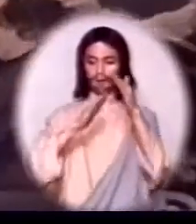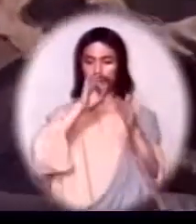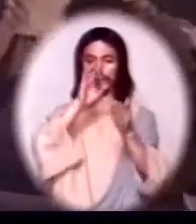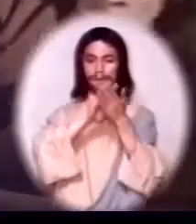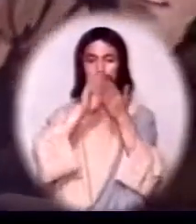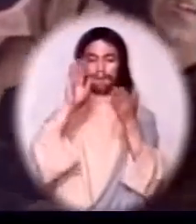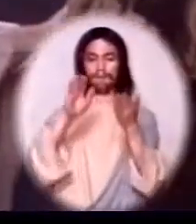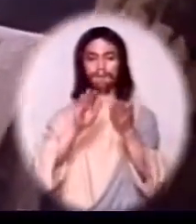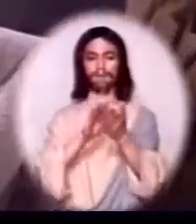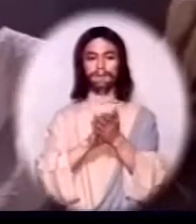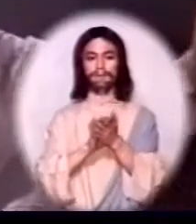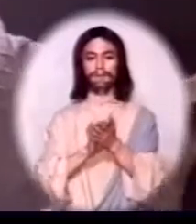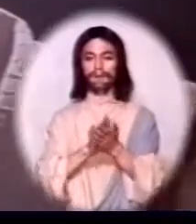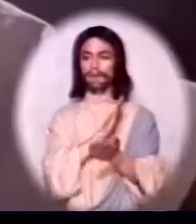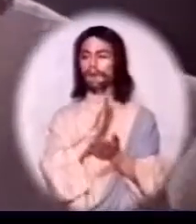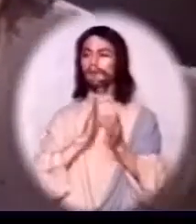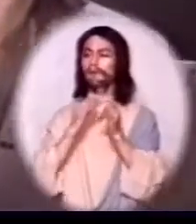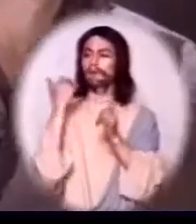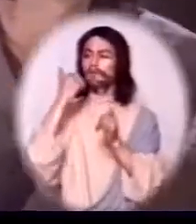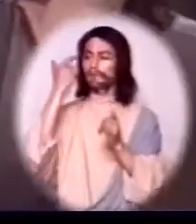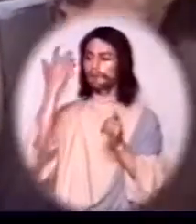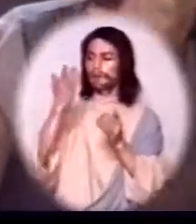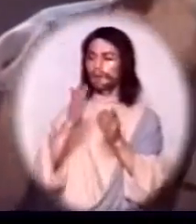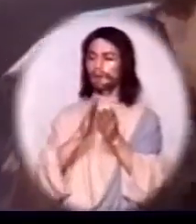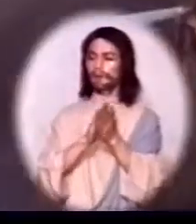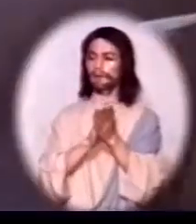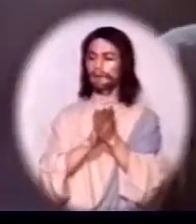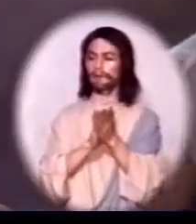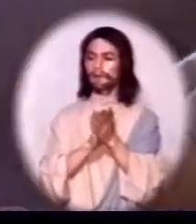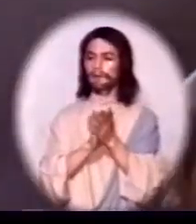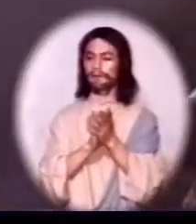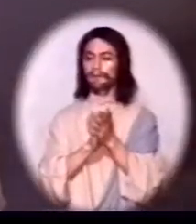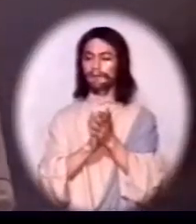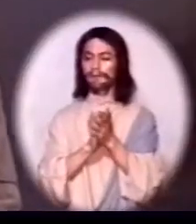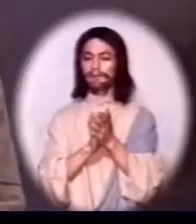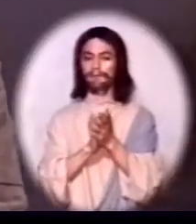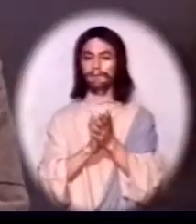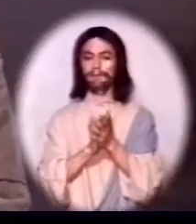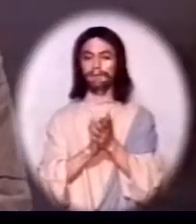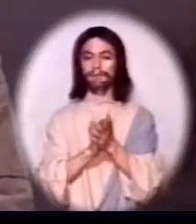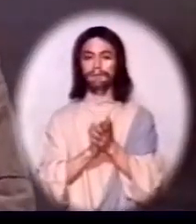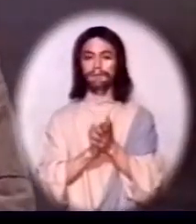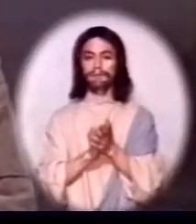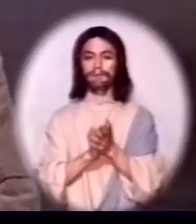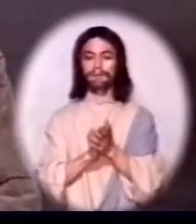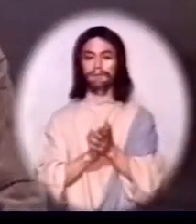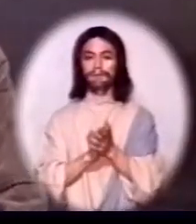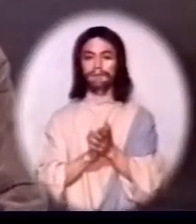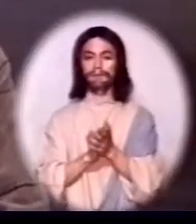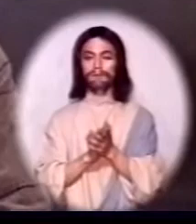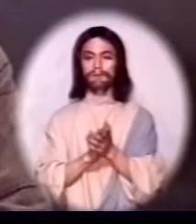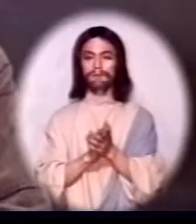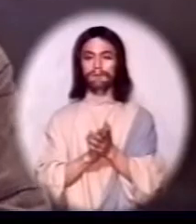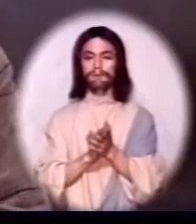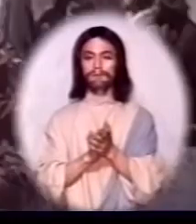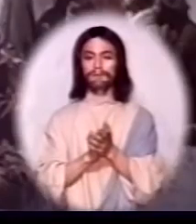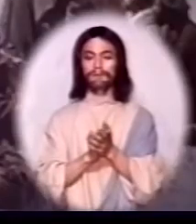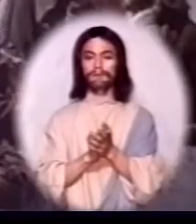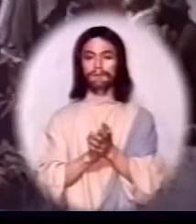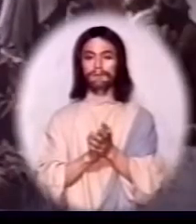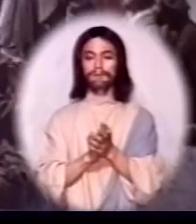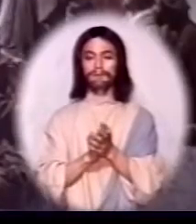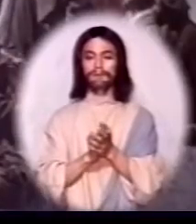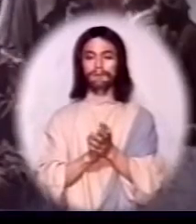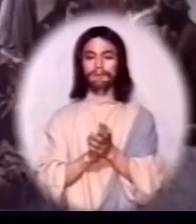절대 안 돼. 배신자가 누굽니까?